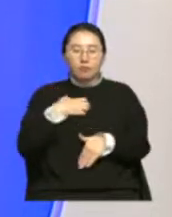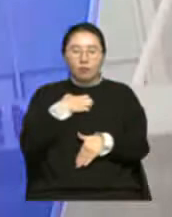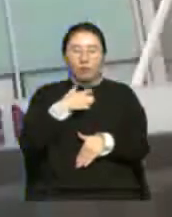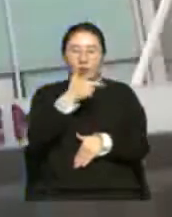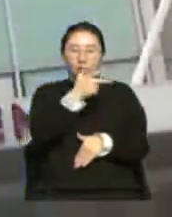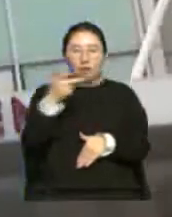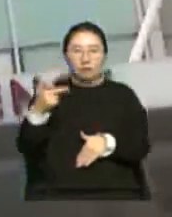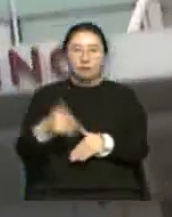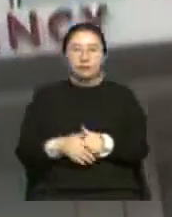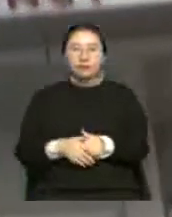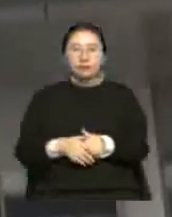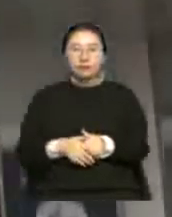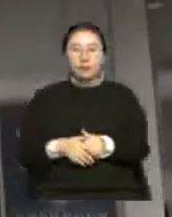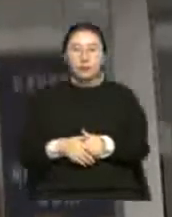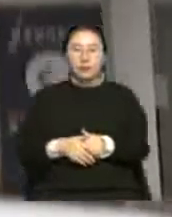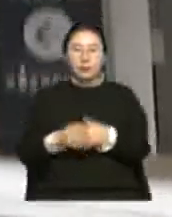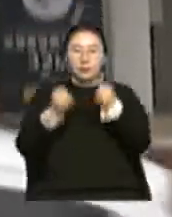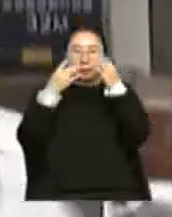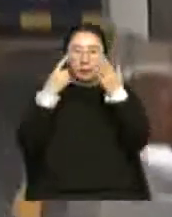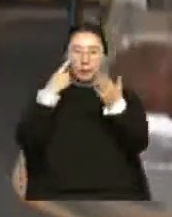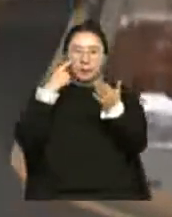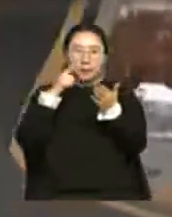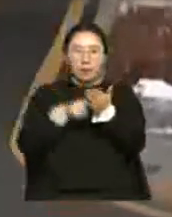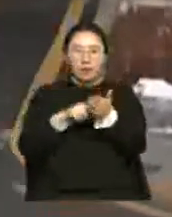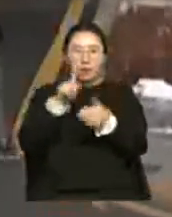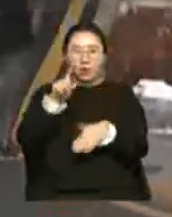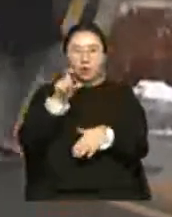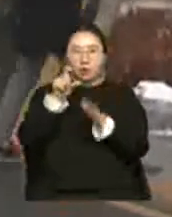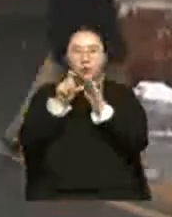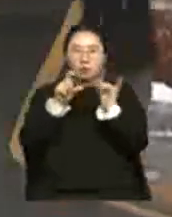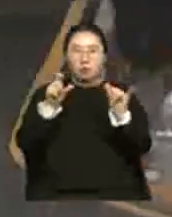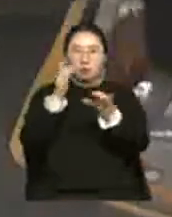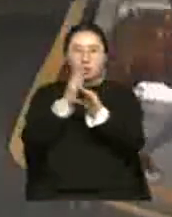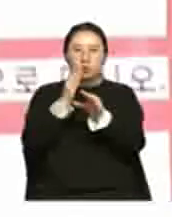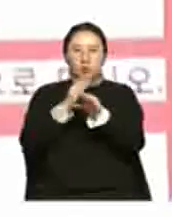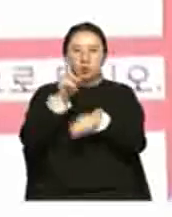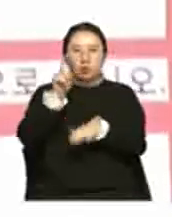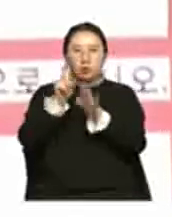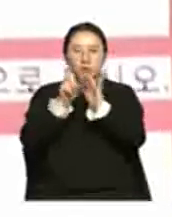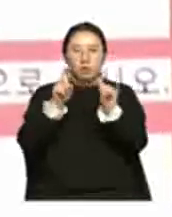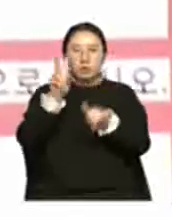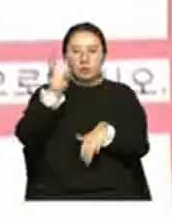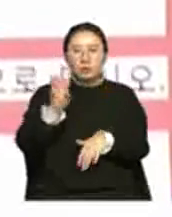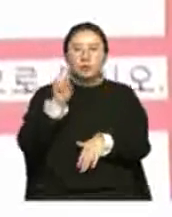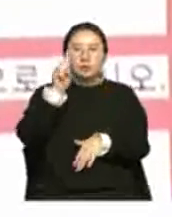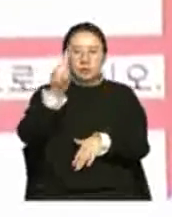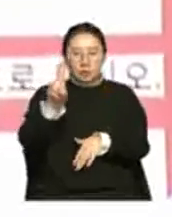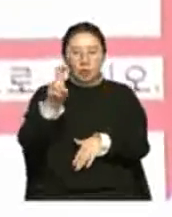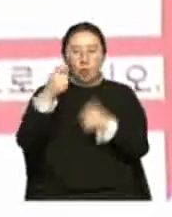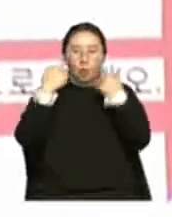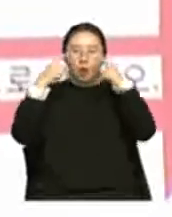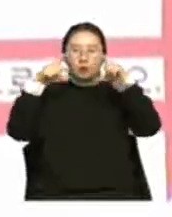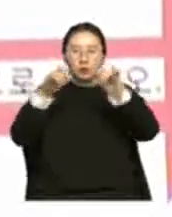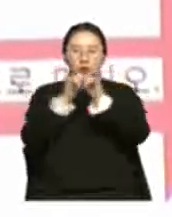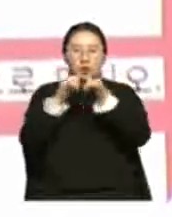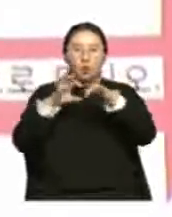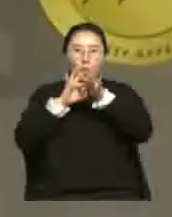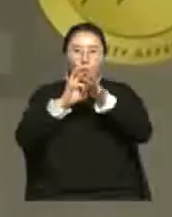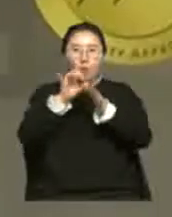있습니다. 특히 새로 확인된 환자 15명 중 11명이 31번 확진자와 관련 있는 것으로